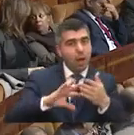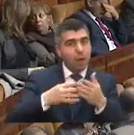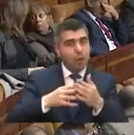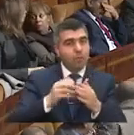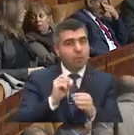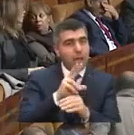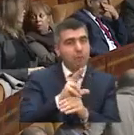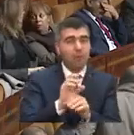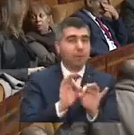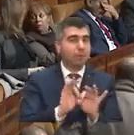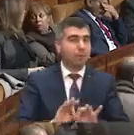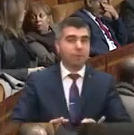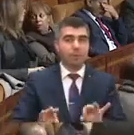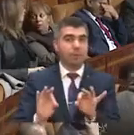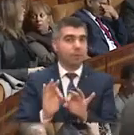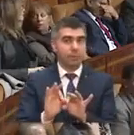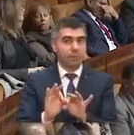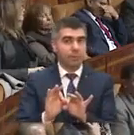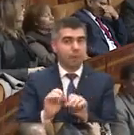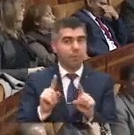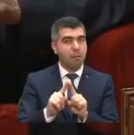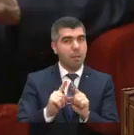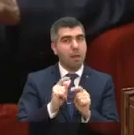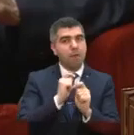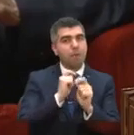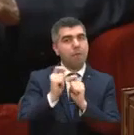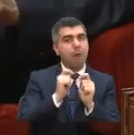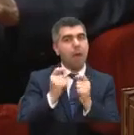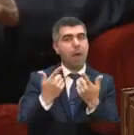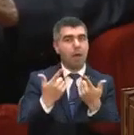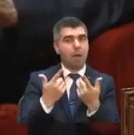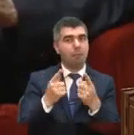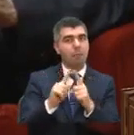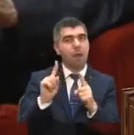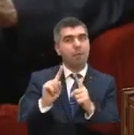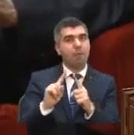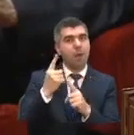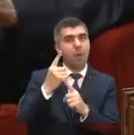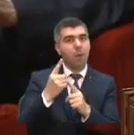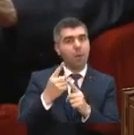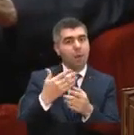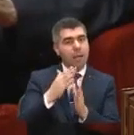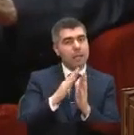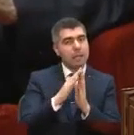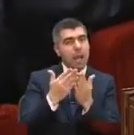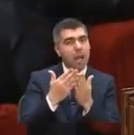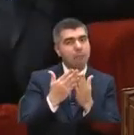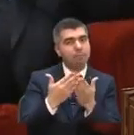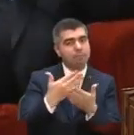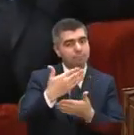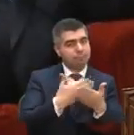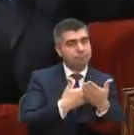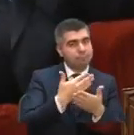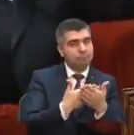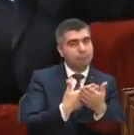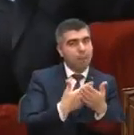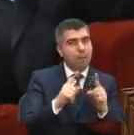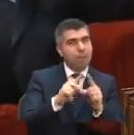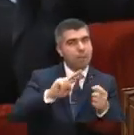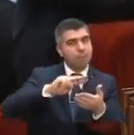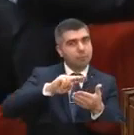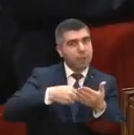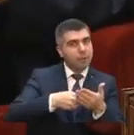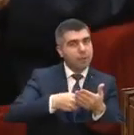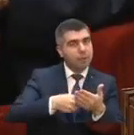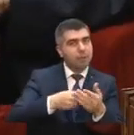هو متفق عليه في المجال هو ان الاداره دايره دفتر تحملات اللي هو مرتبط بهذا القطاع اللي هو قطاع خاص، واللي تنحاولوا انه